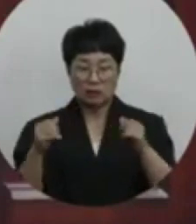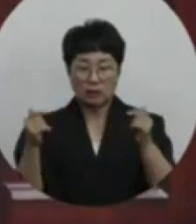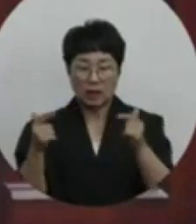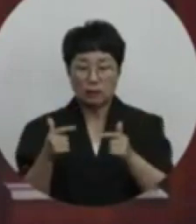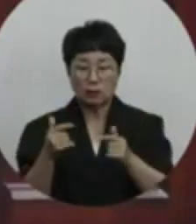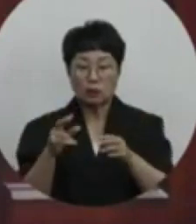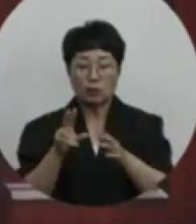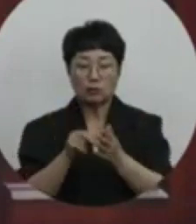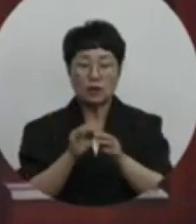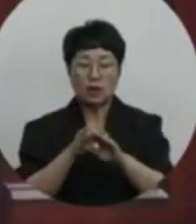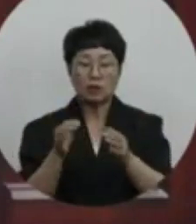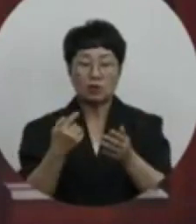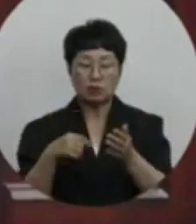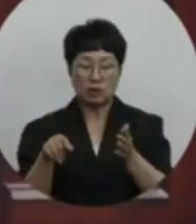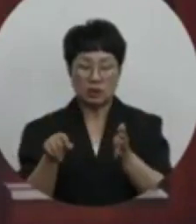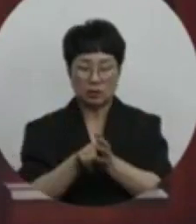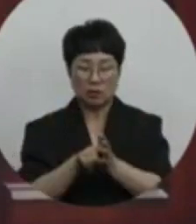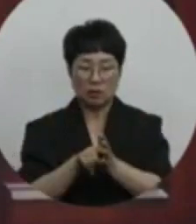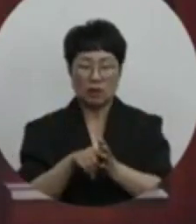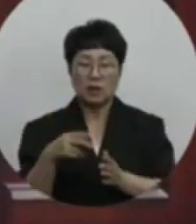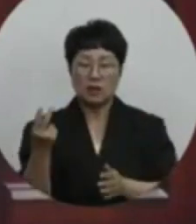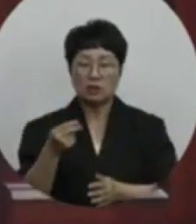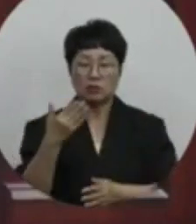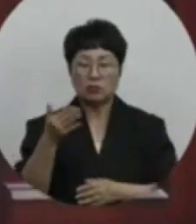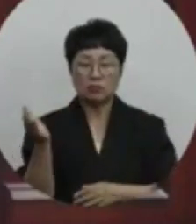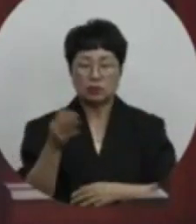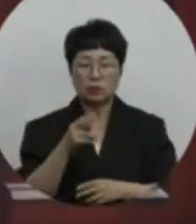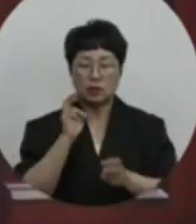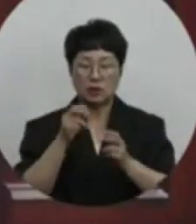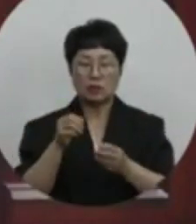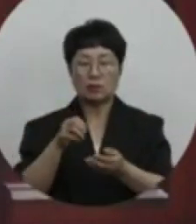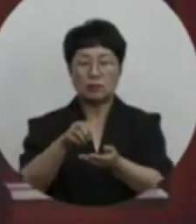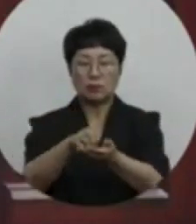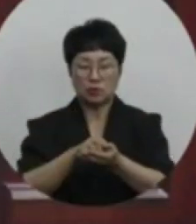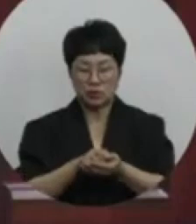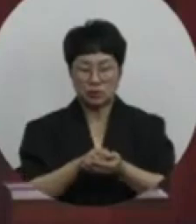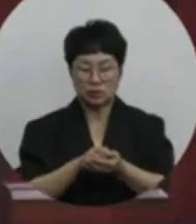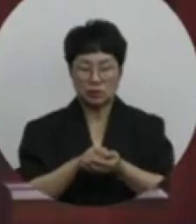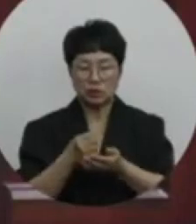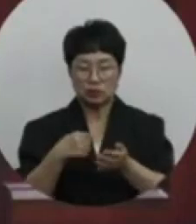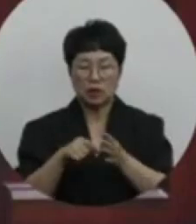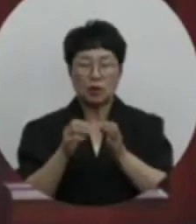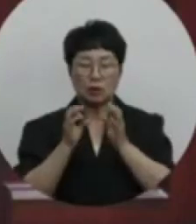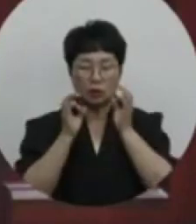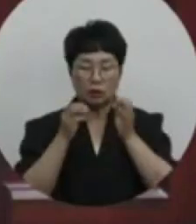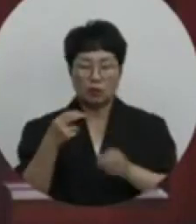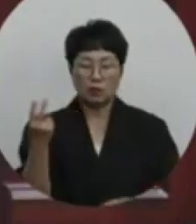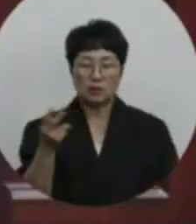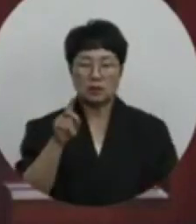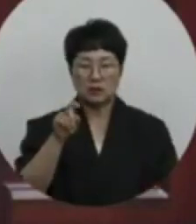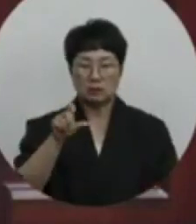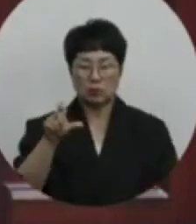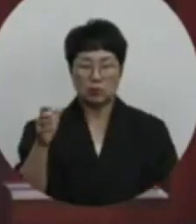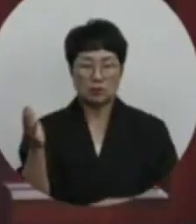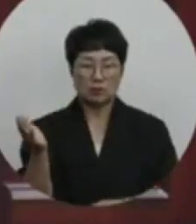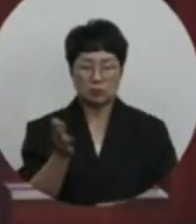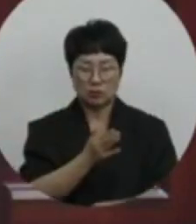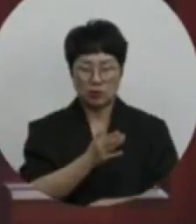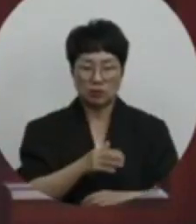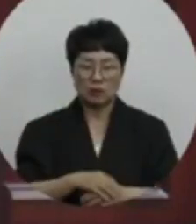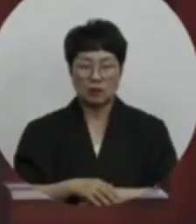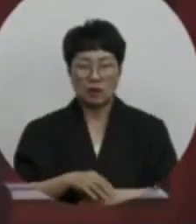위해 2001년도부터 기업 유치를 위해 노력했습니다. 2015년부터는 IT